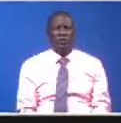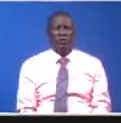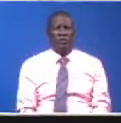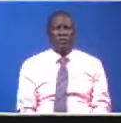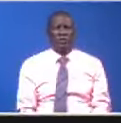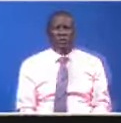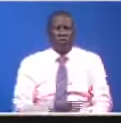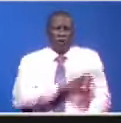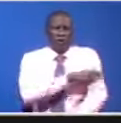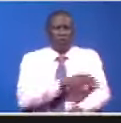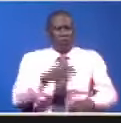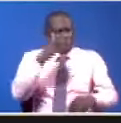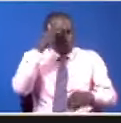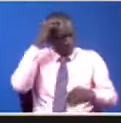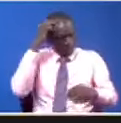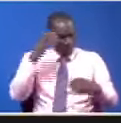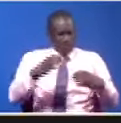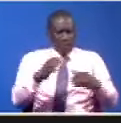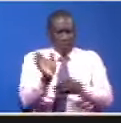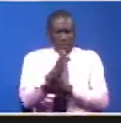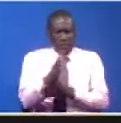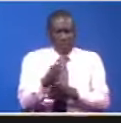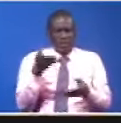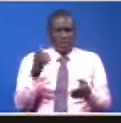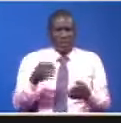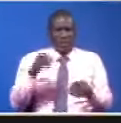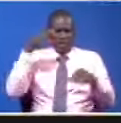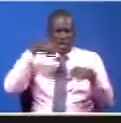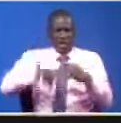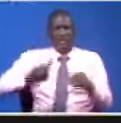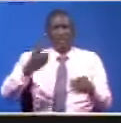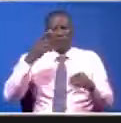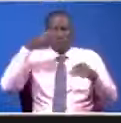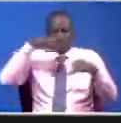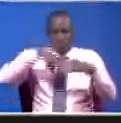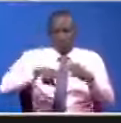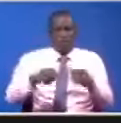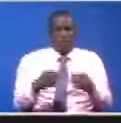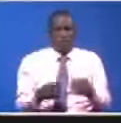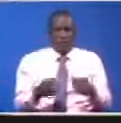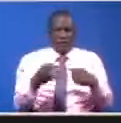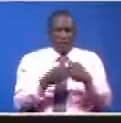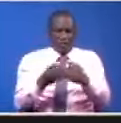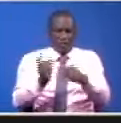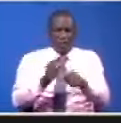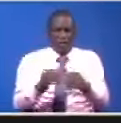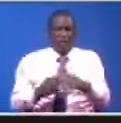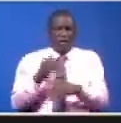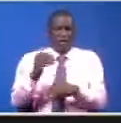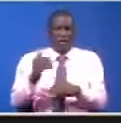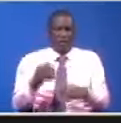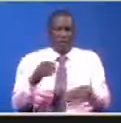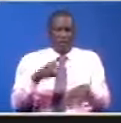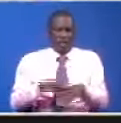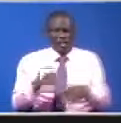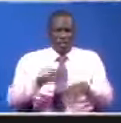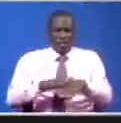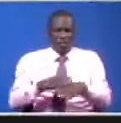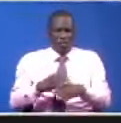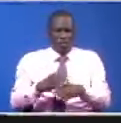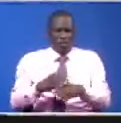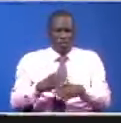Nahodha wa timu ya Blackfish Ultimate Digracious alifunga bao la kwanza katika dakika ya 8 baada ya kupata pasi